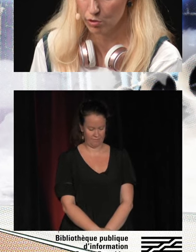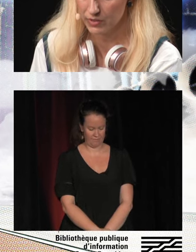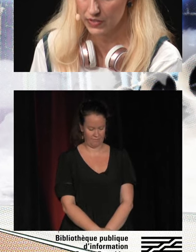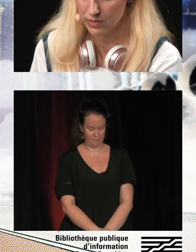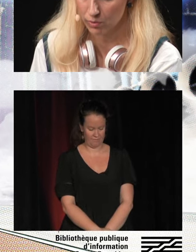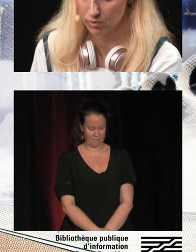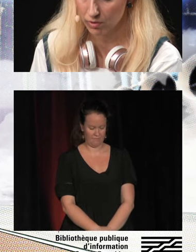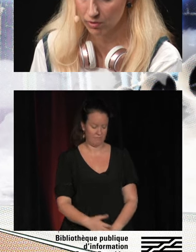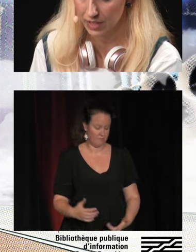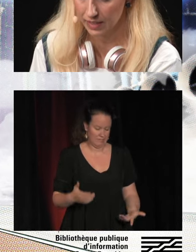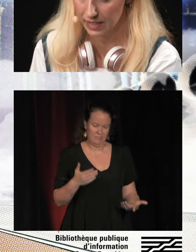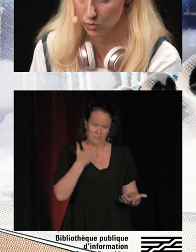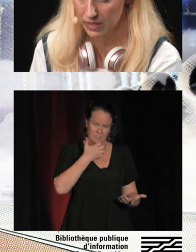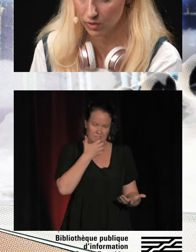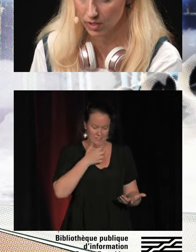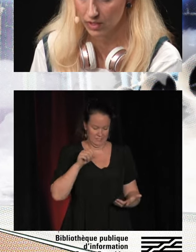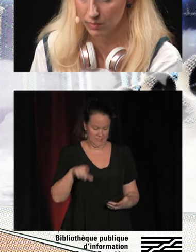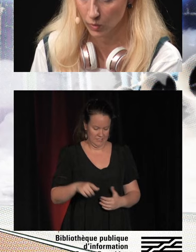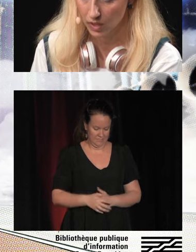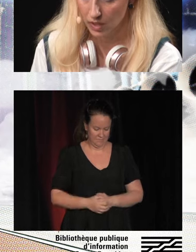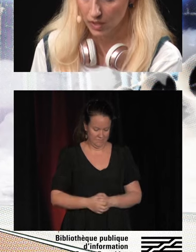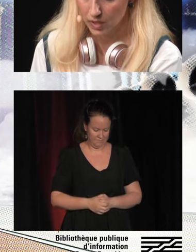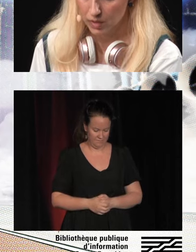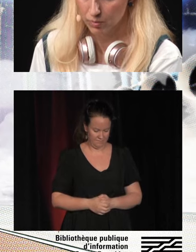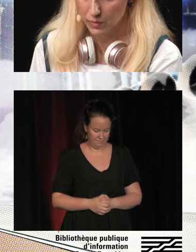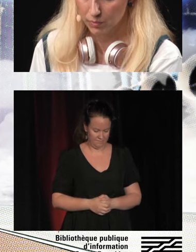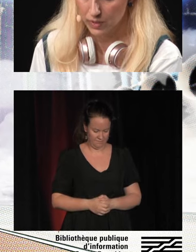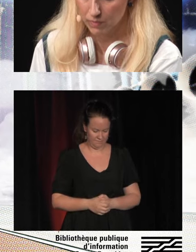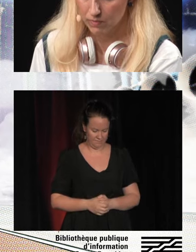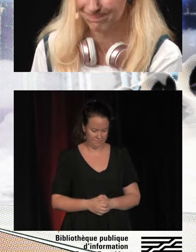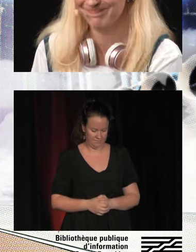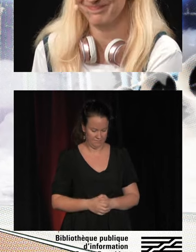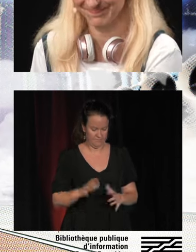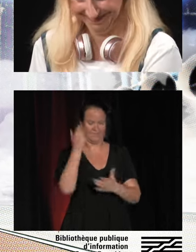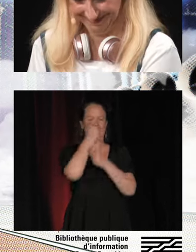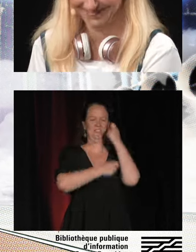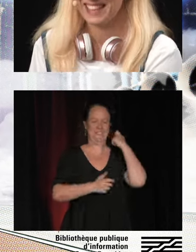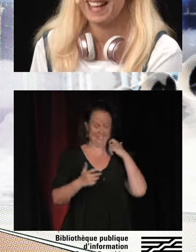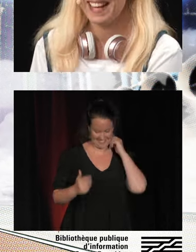Évidemment, le jeu me déteste, donc on n'a rien où le mettre. Bon, voilà, là c'est bon. Pouette, pouette.